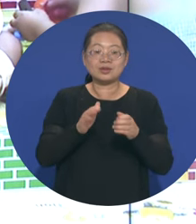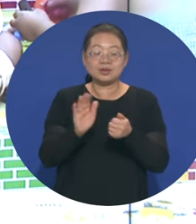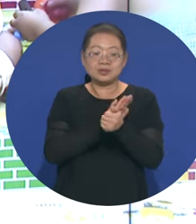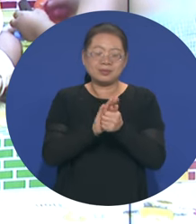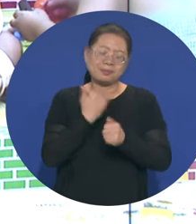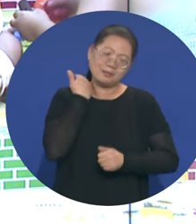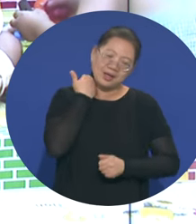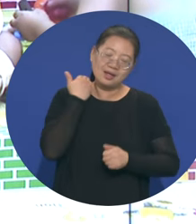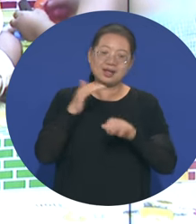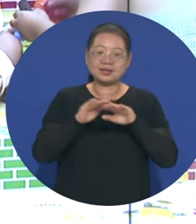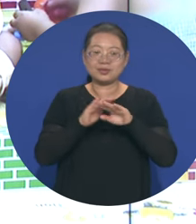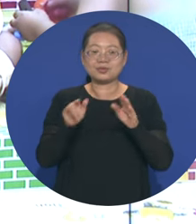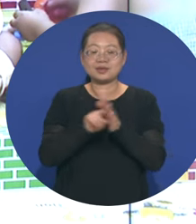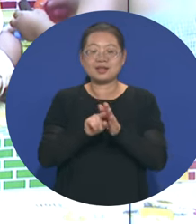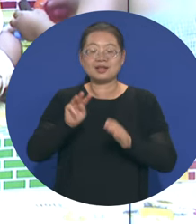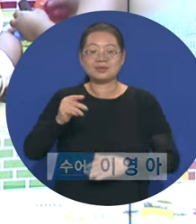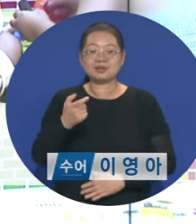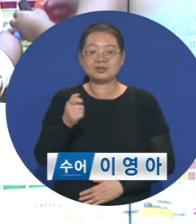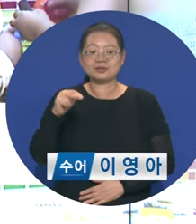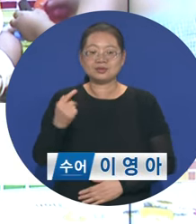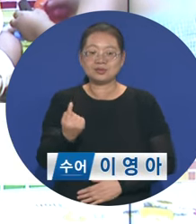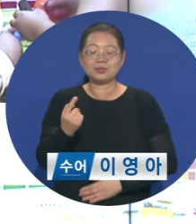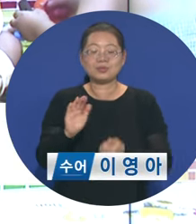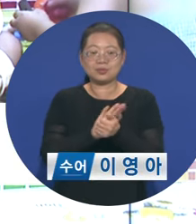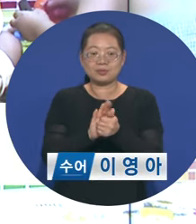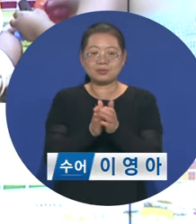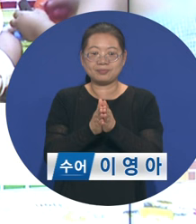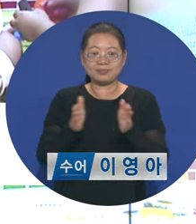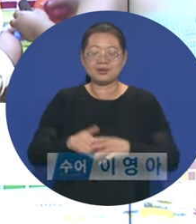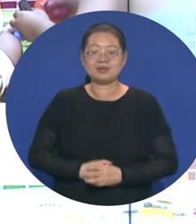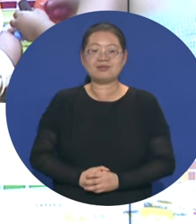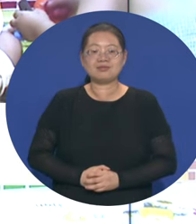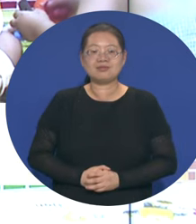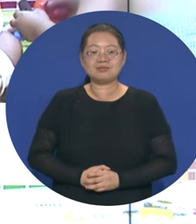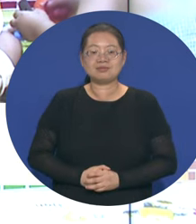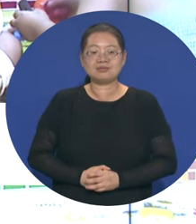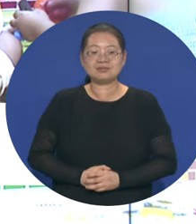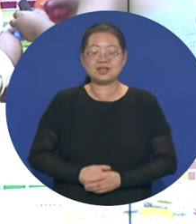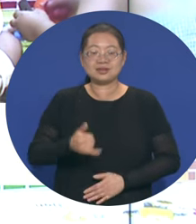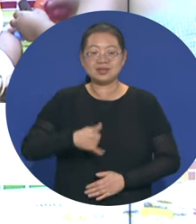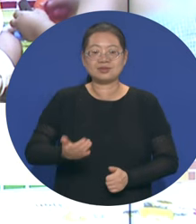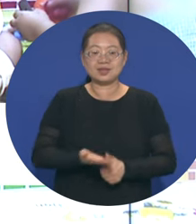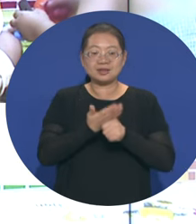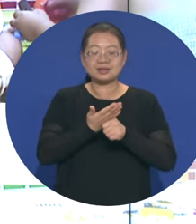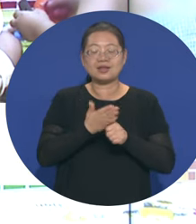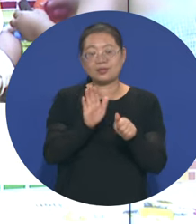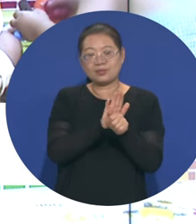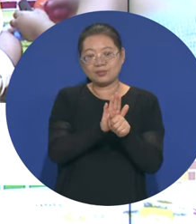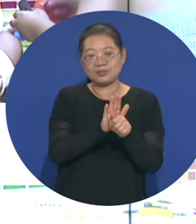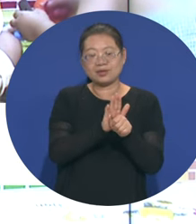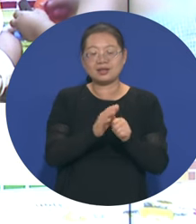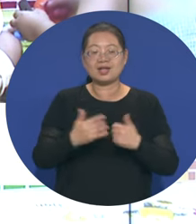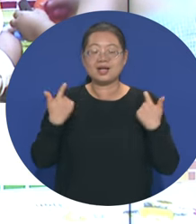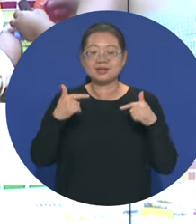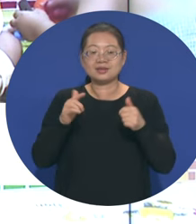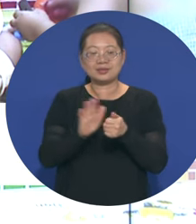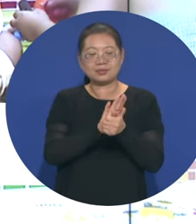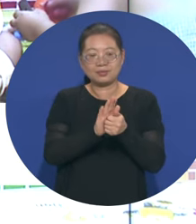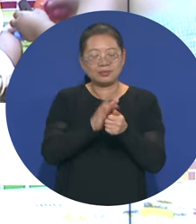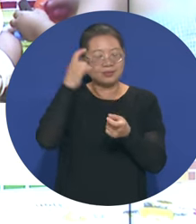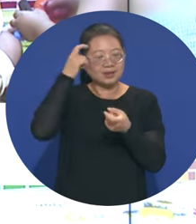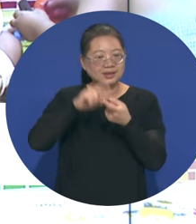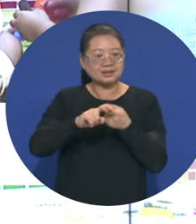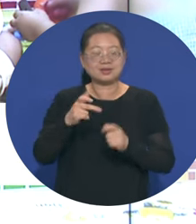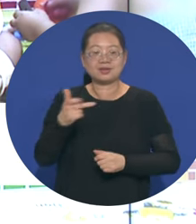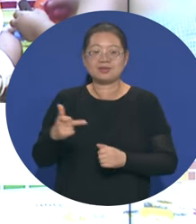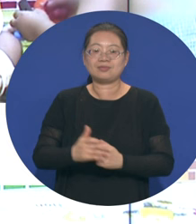경기도는 돌봄 사각지대 해소를 위해 360도 돌봄을 시행 중입니다. 그 중에서도 아이 양육에 큰 보탬이 되는 언제나 돌봄에